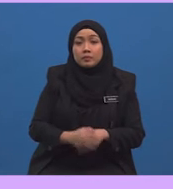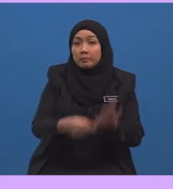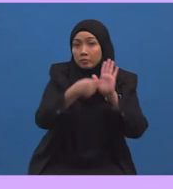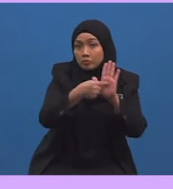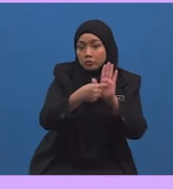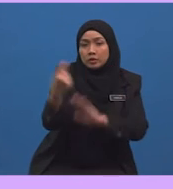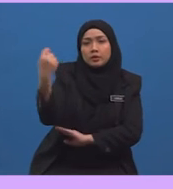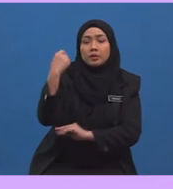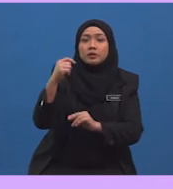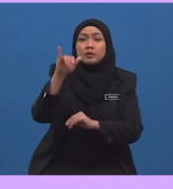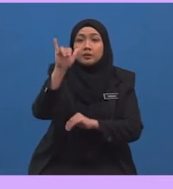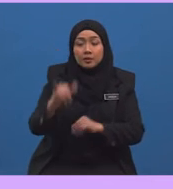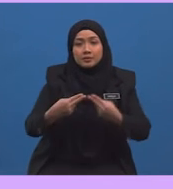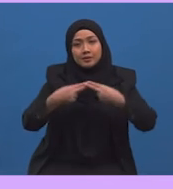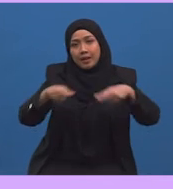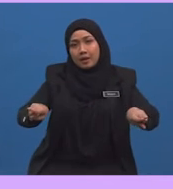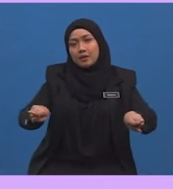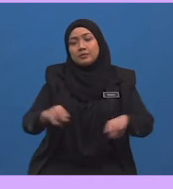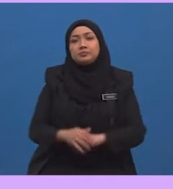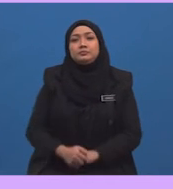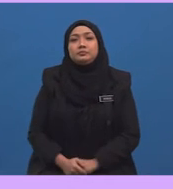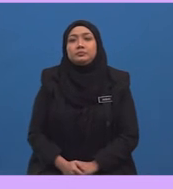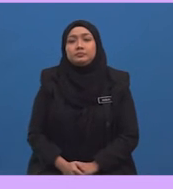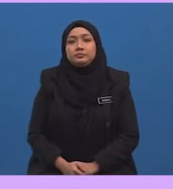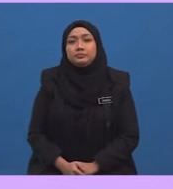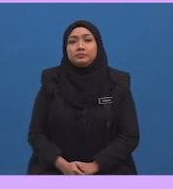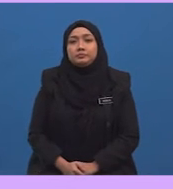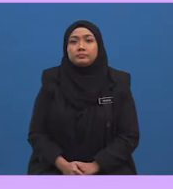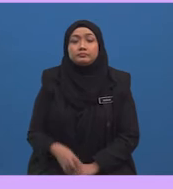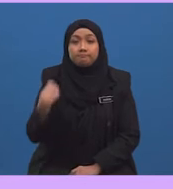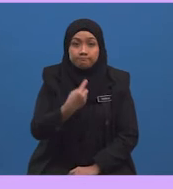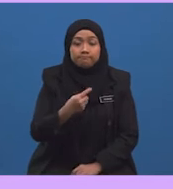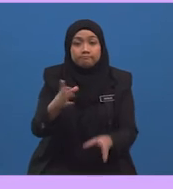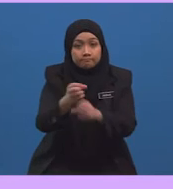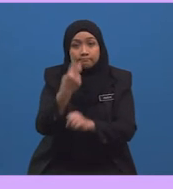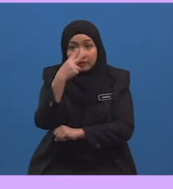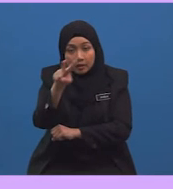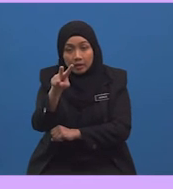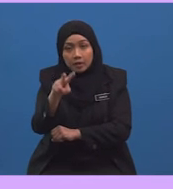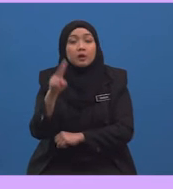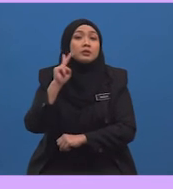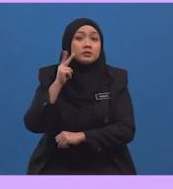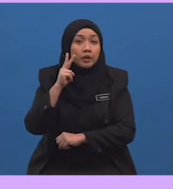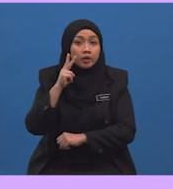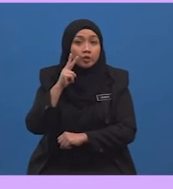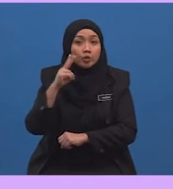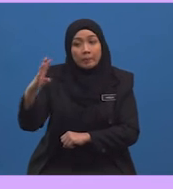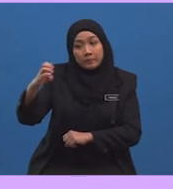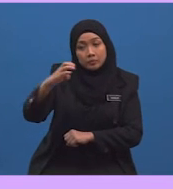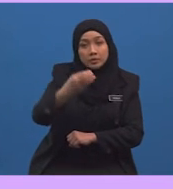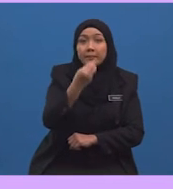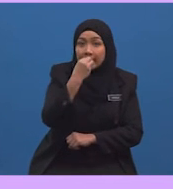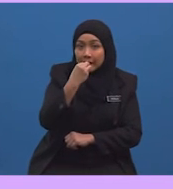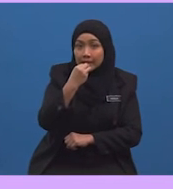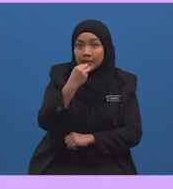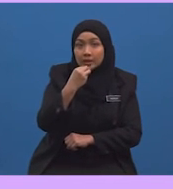menunjukkan tenaga yang hilang. Di sini kita dapat melihat kubis dimakan oleh beluncas, kemudian